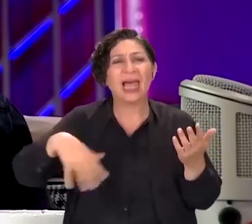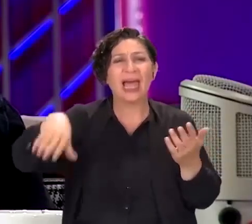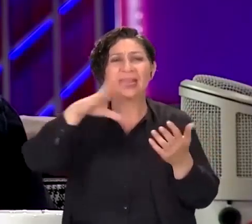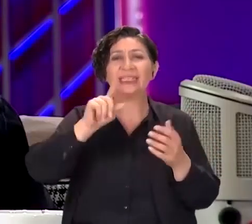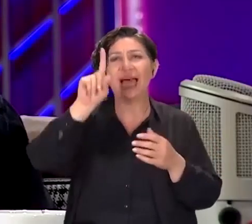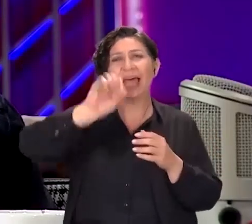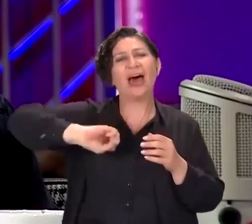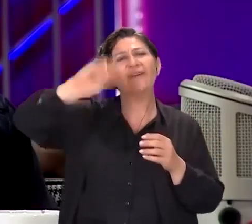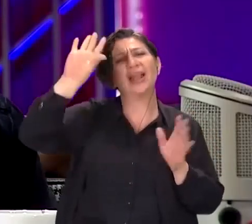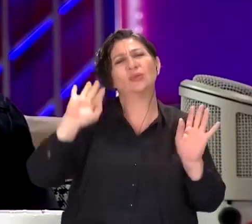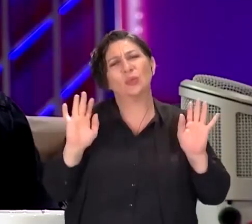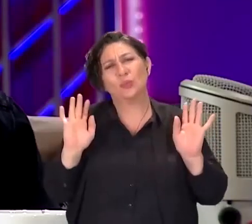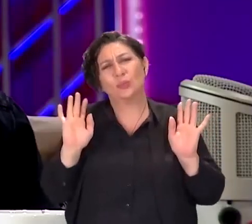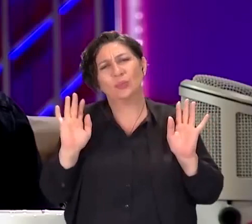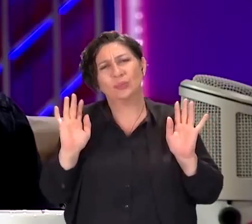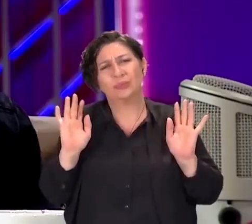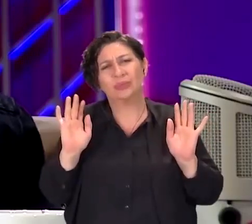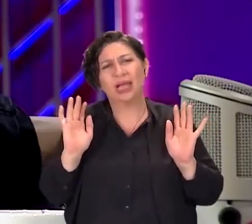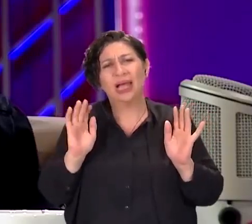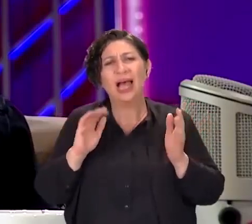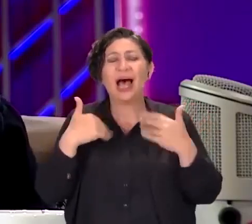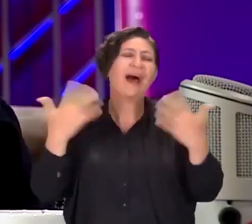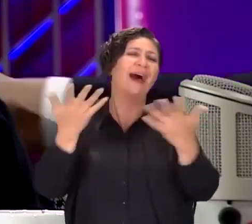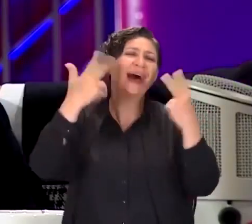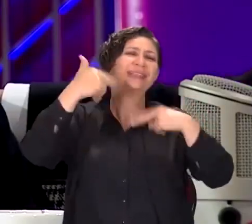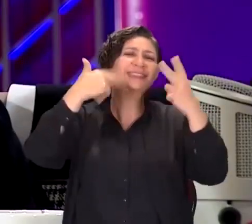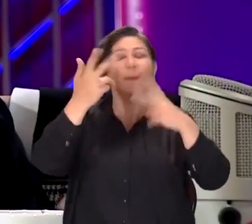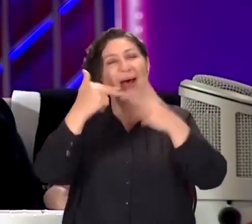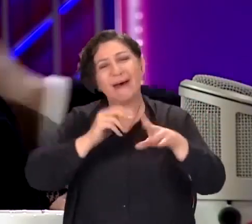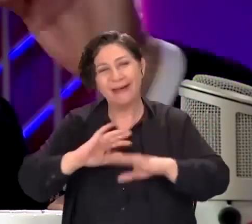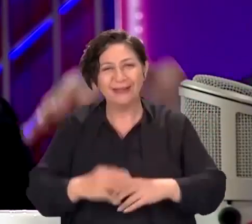Herkese Allah'a havale ediyorum. Ay, ağlayacağım ya.